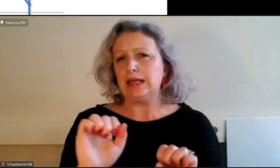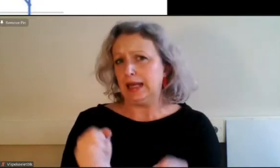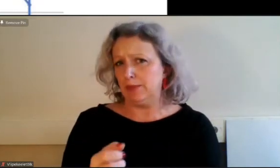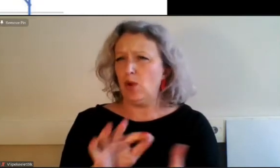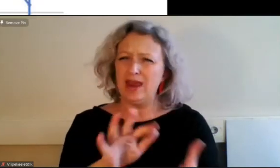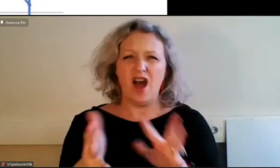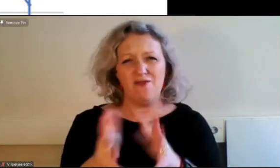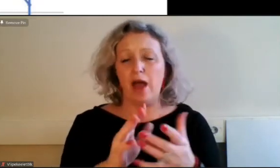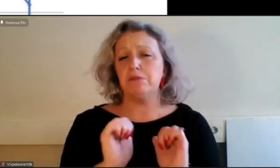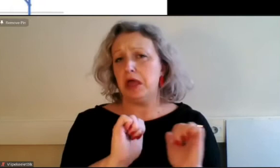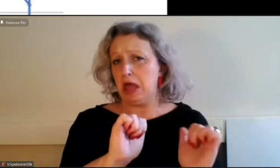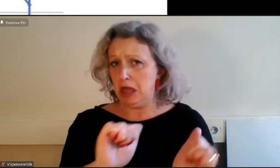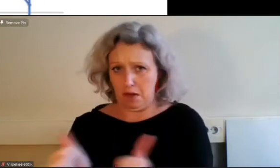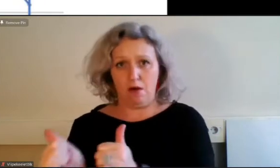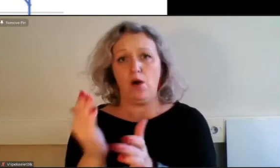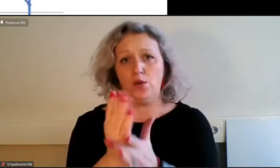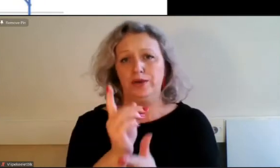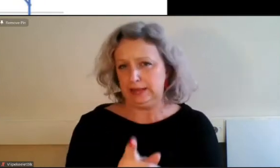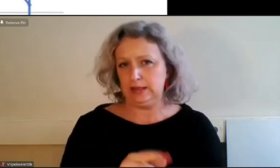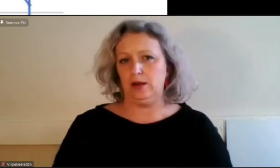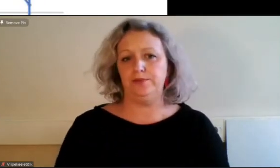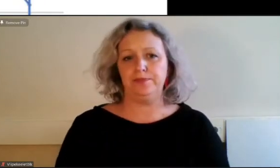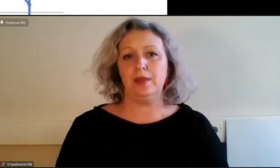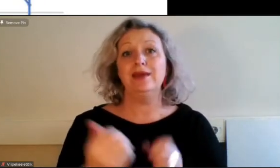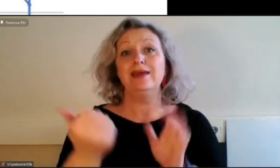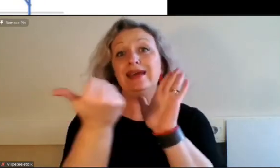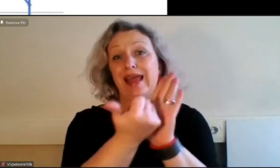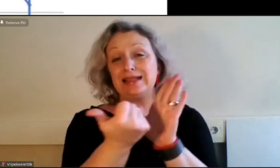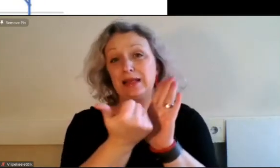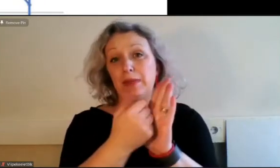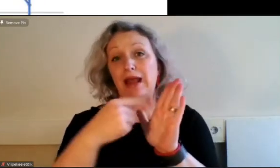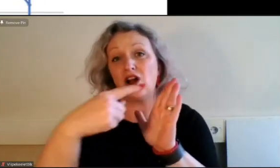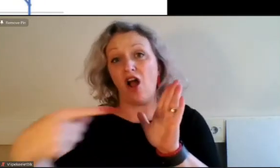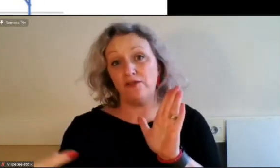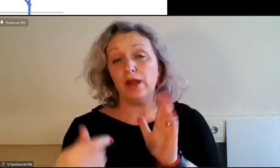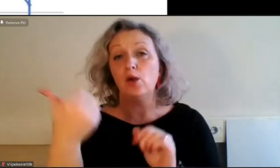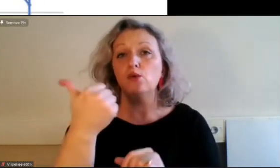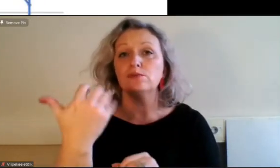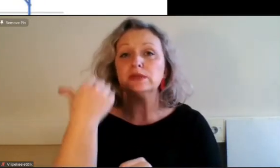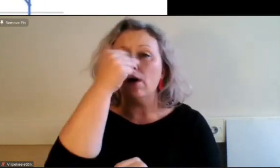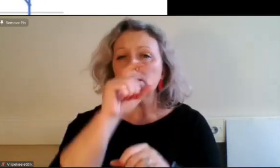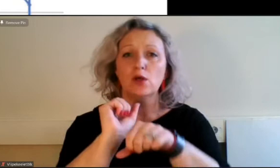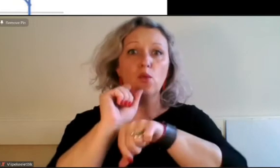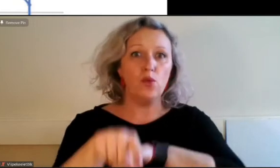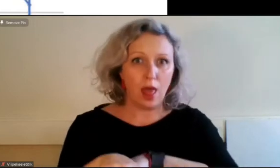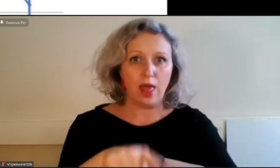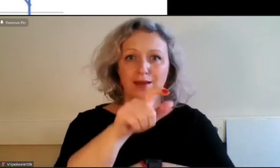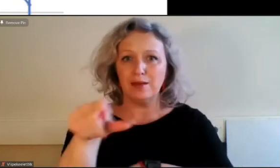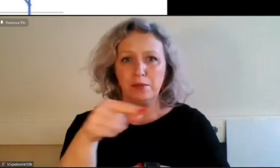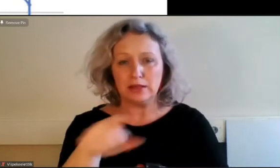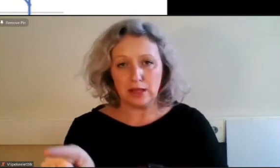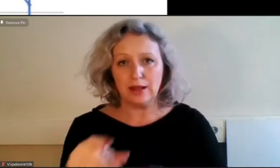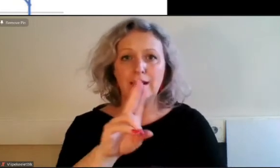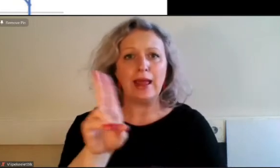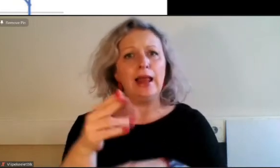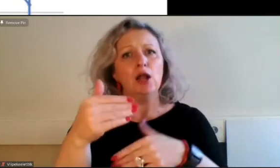on Moderna vaktsiin, mis annab kõige kõvema kaitse ja see kaitse ajapikku langeb kõige aeglasemalt. Halliga